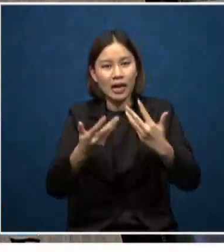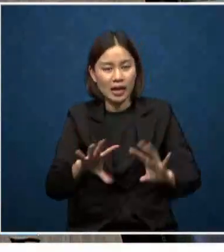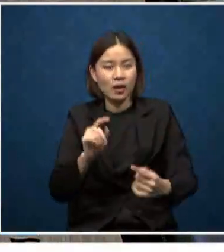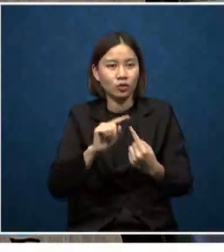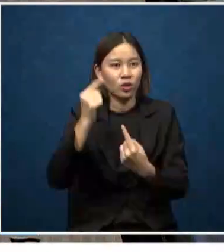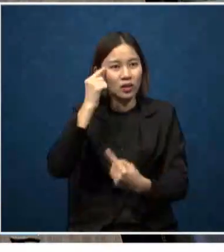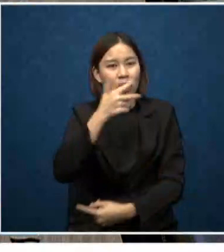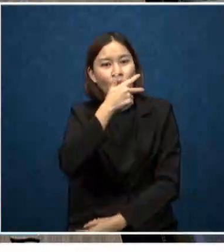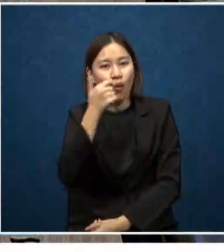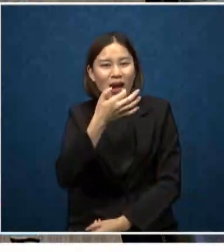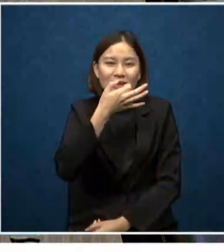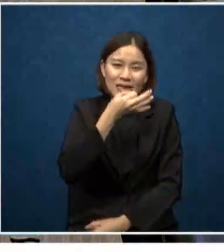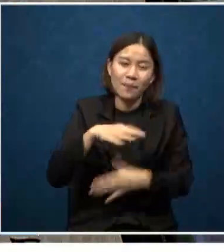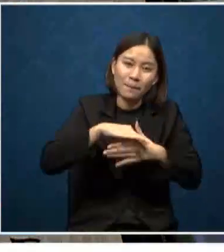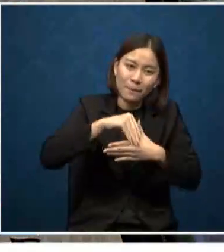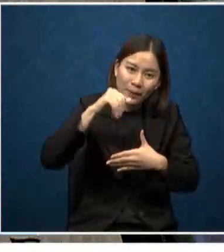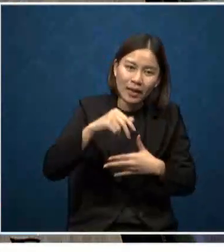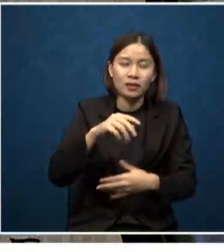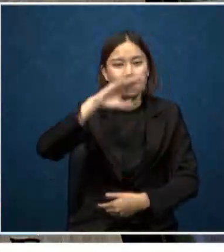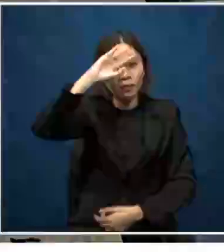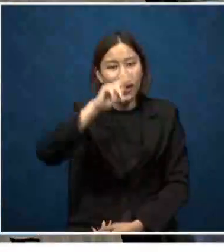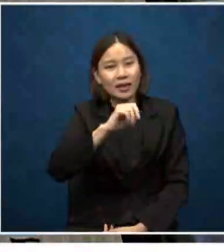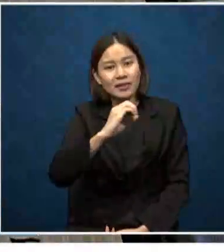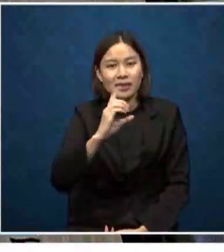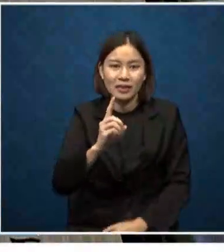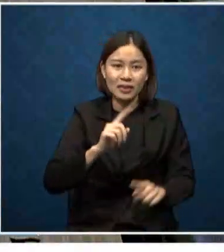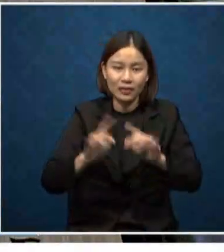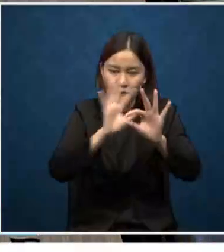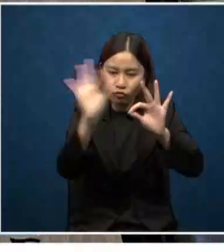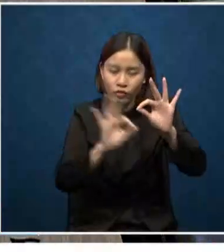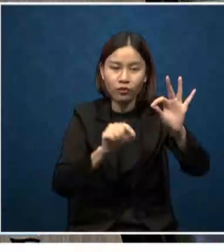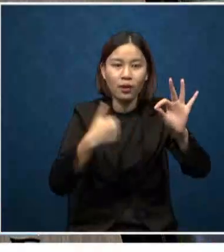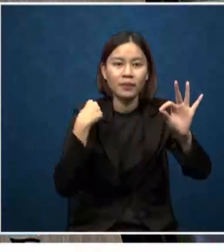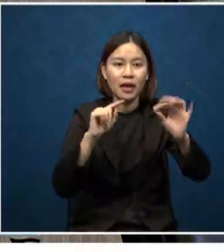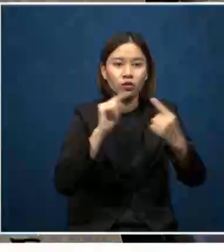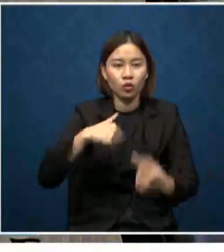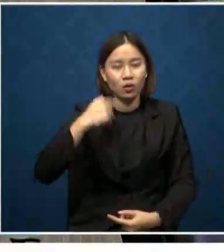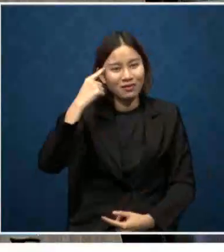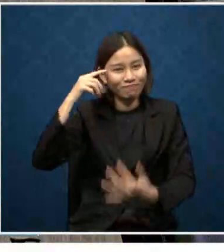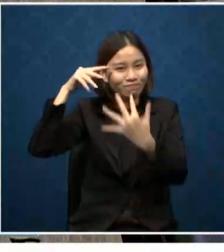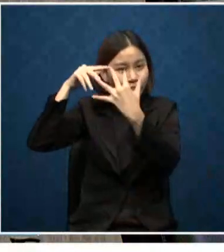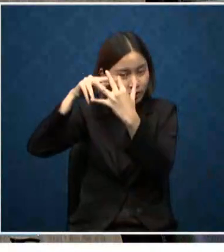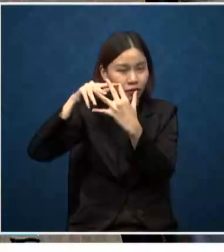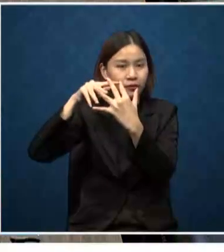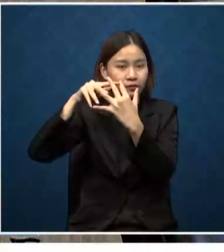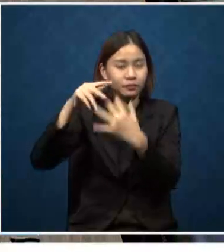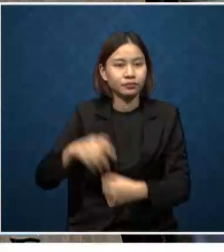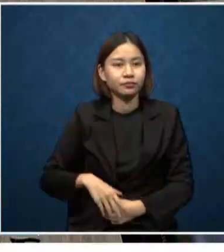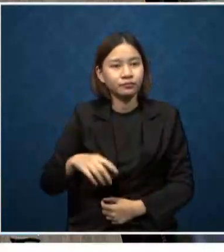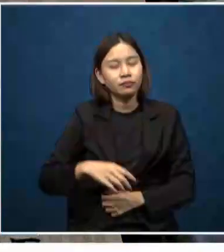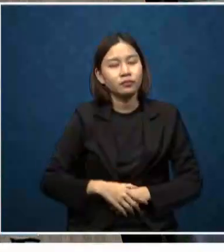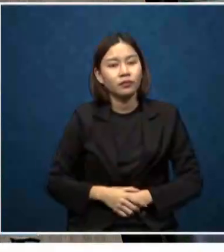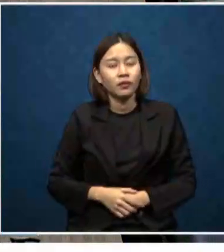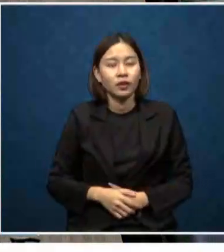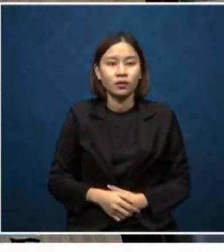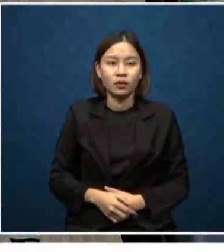หวานมันเค็มมากขึ้นท่านไปในเรื่องของ ncdมากขึ้นและท่านใส่เอาไว้เลยคือเรื่องของสุขภาพจิตท่านประธาน